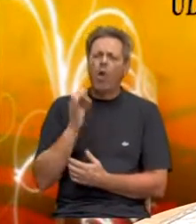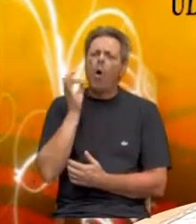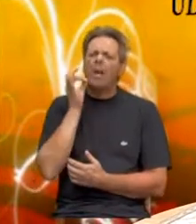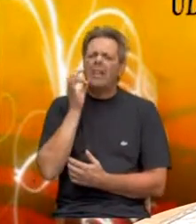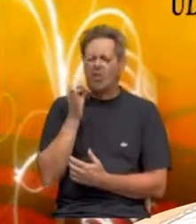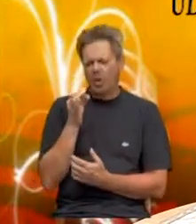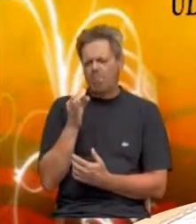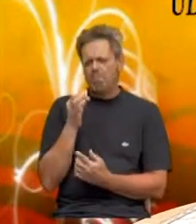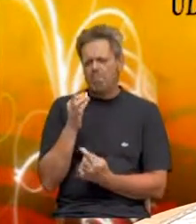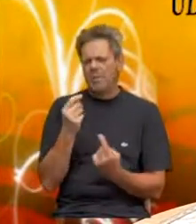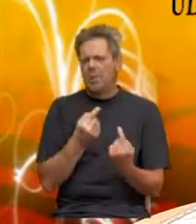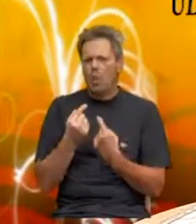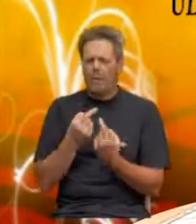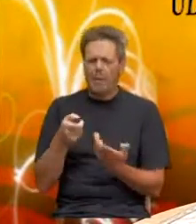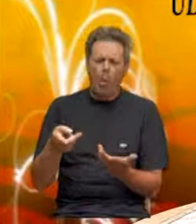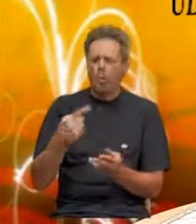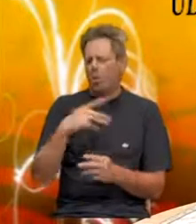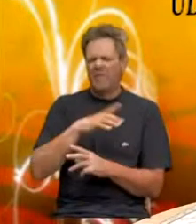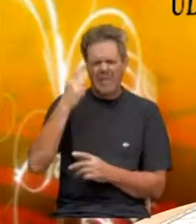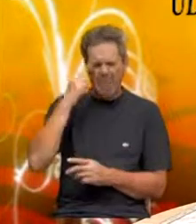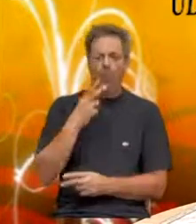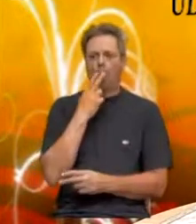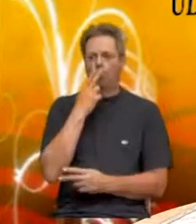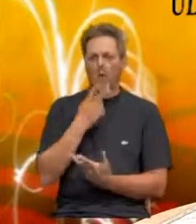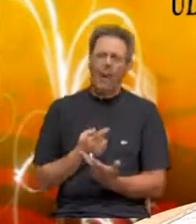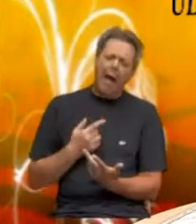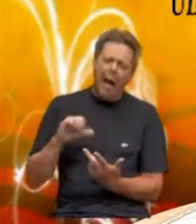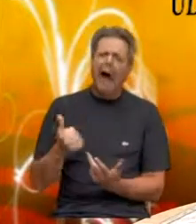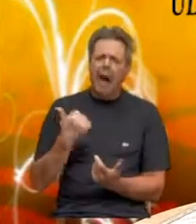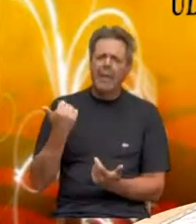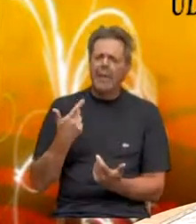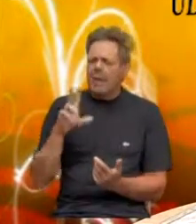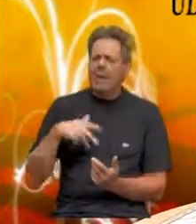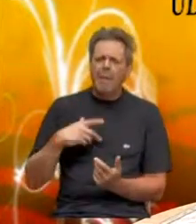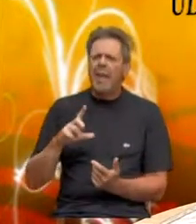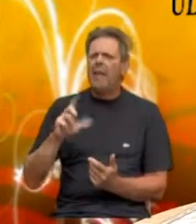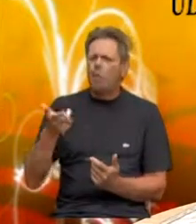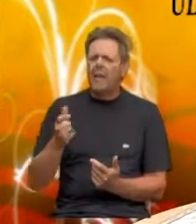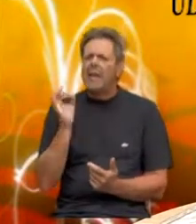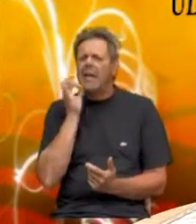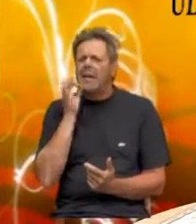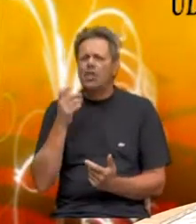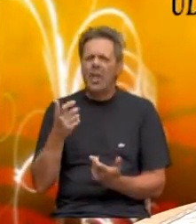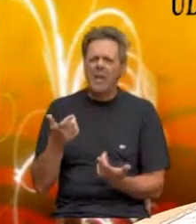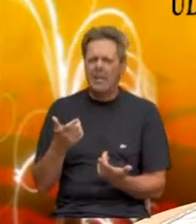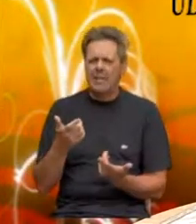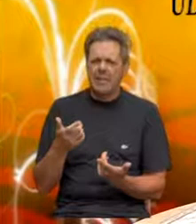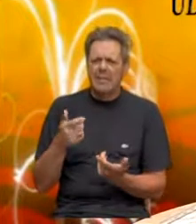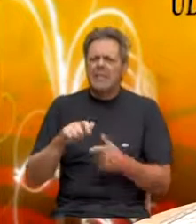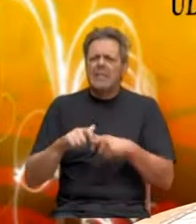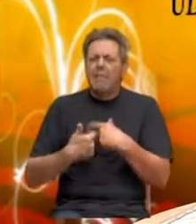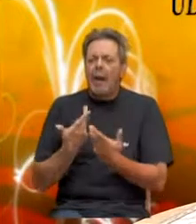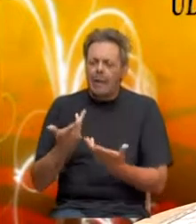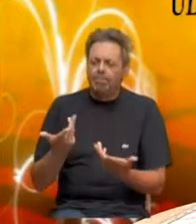faktorima, ono što svi znamo, pušenje je zbilja strašno, ali postoji još puno niz drugih rizičnih faktora na koje bi mogli djelovati. Rekli